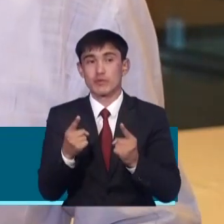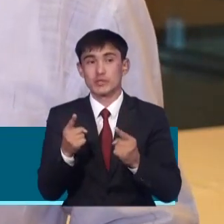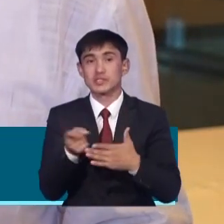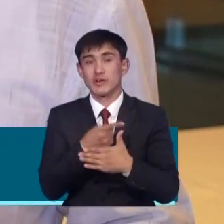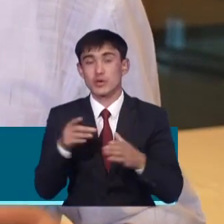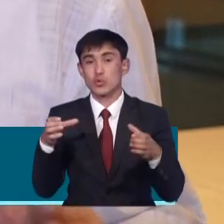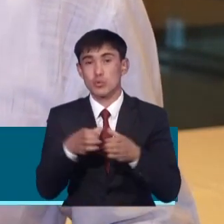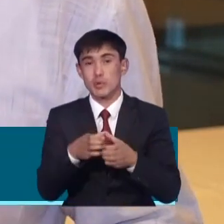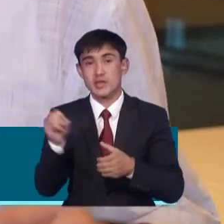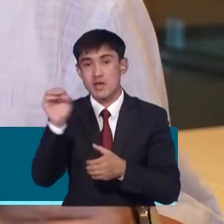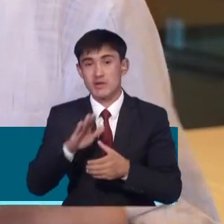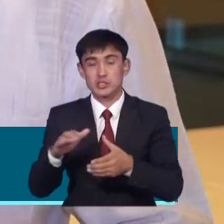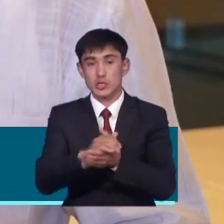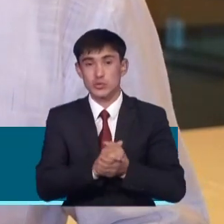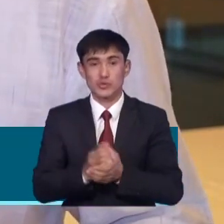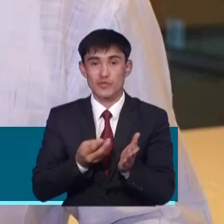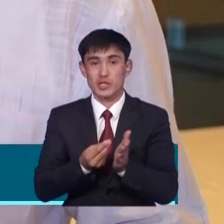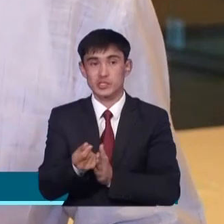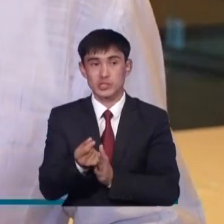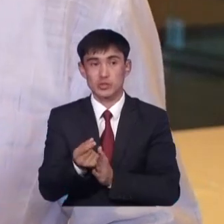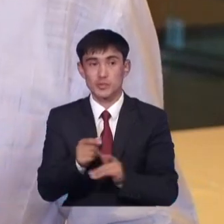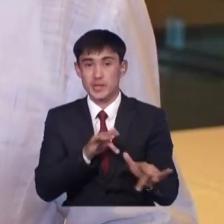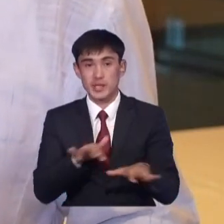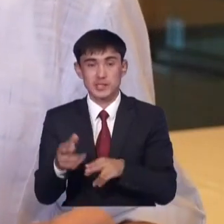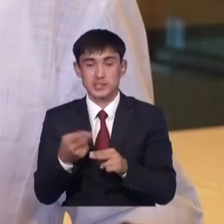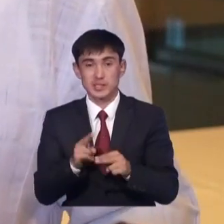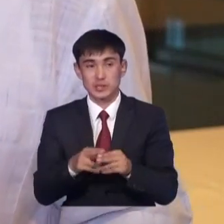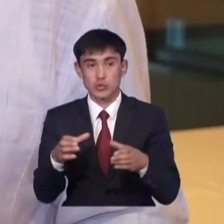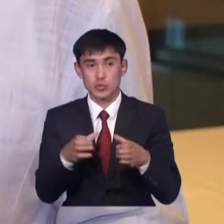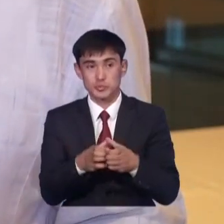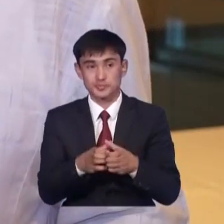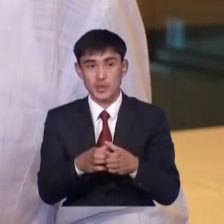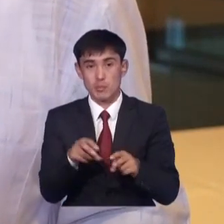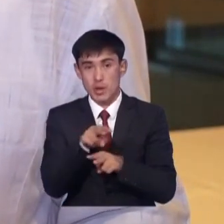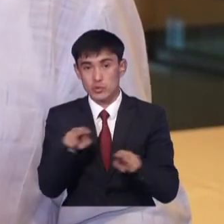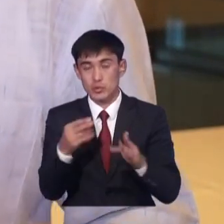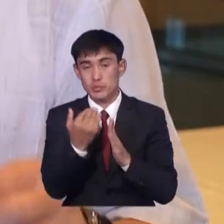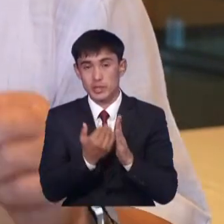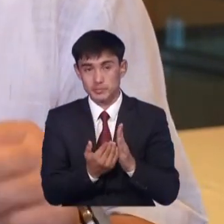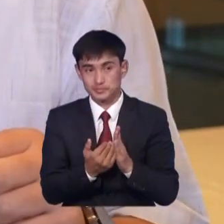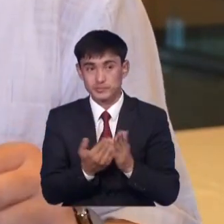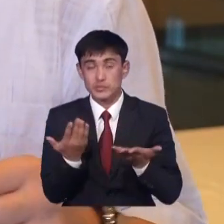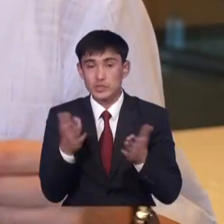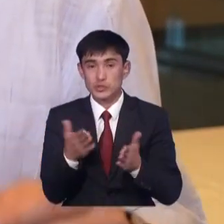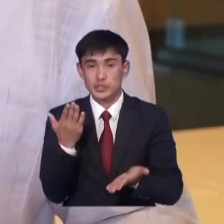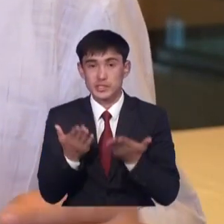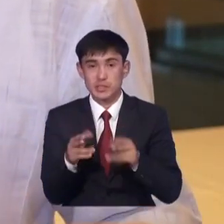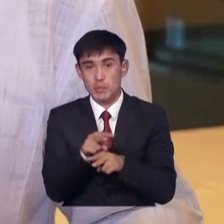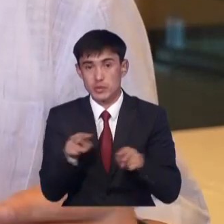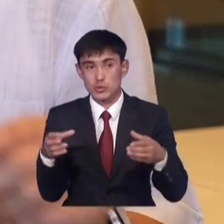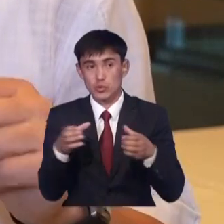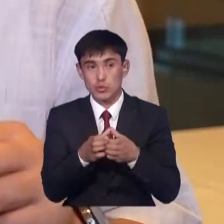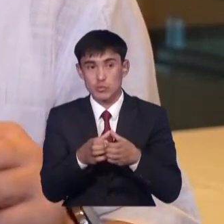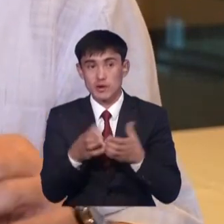группы, и Евросоюз финансирует деятельность этих групп по мониторингу программ. В случае, если эта мониторинговая